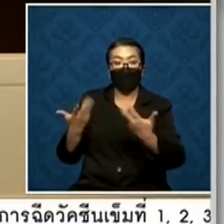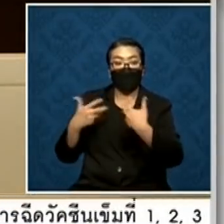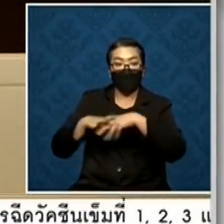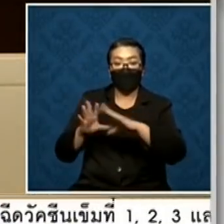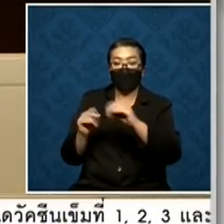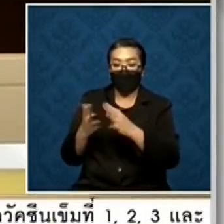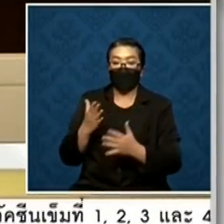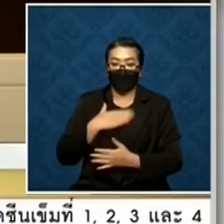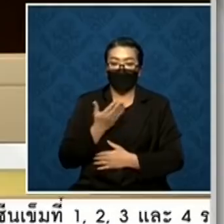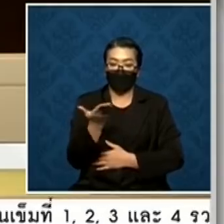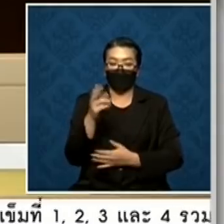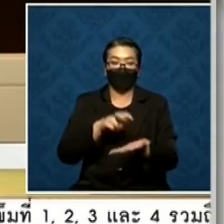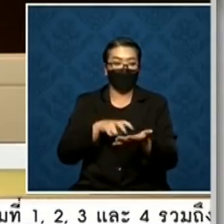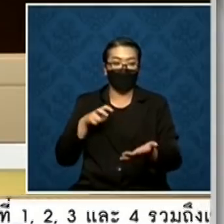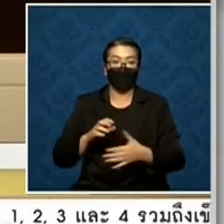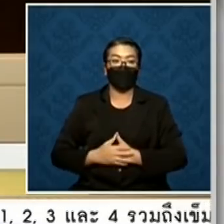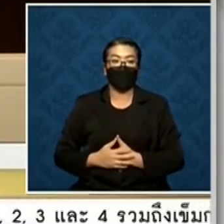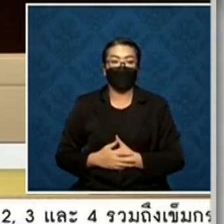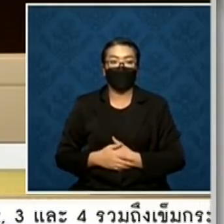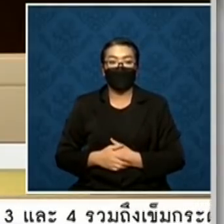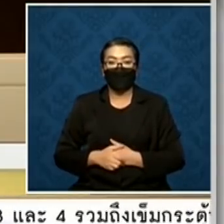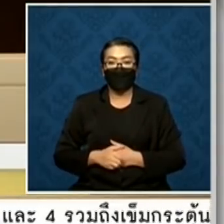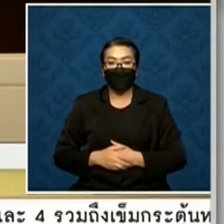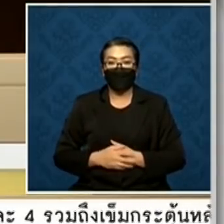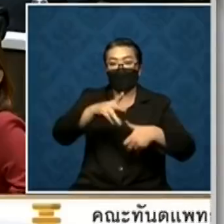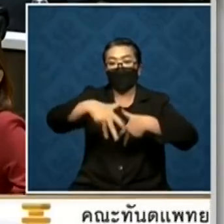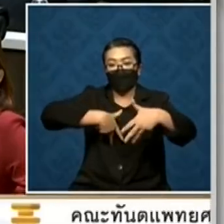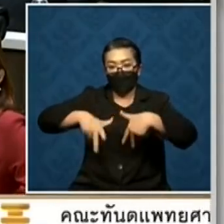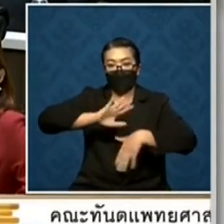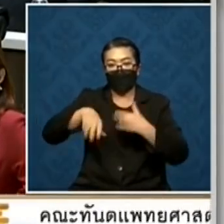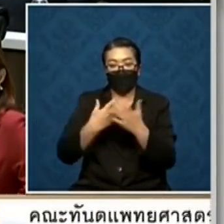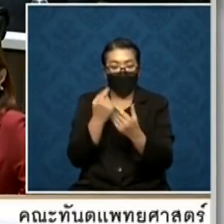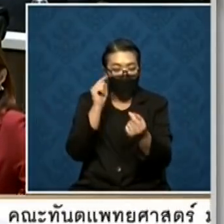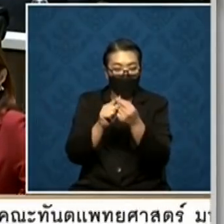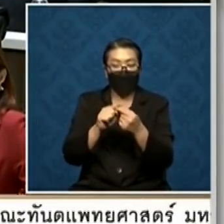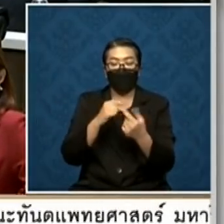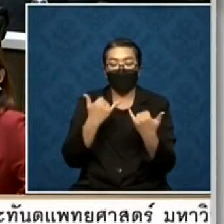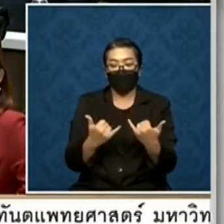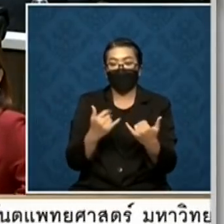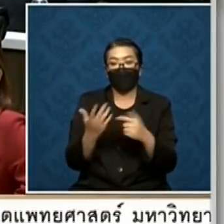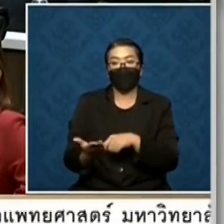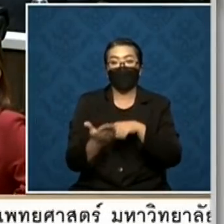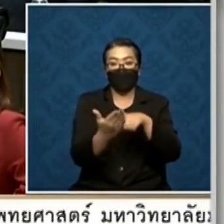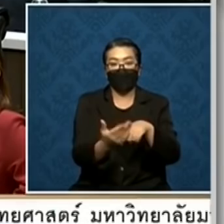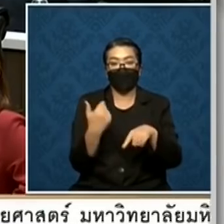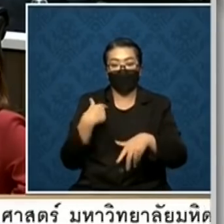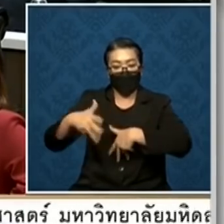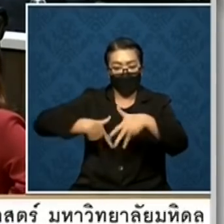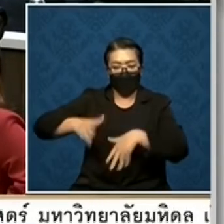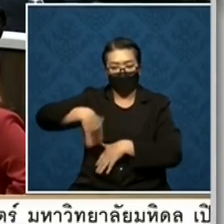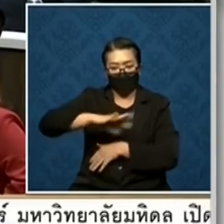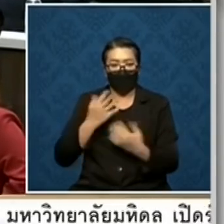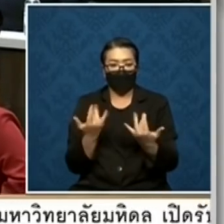ธีนี้ในการกดดันรัฐบาลได้แต่ว่าวิธีเหล่านี้ครับโดยเฉพาะอย่างการไม่แสดงตนเนี่ยเราไม่ควรใช้บ่อ